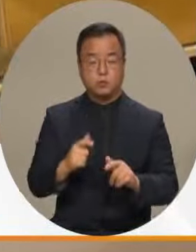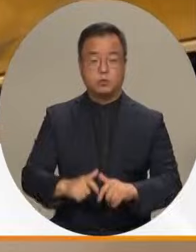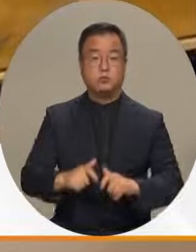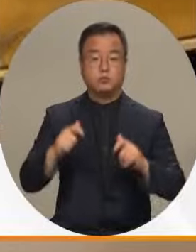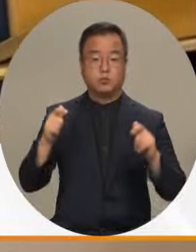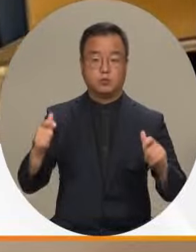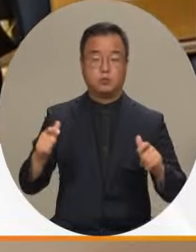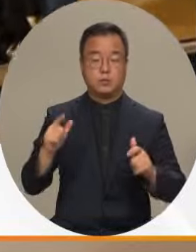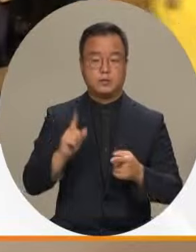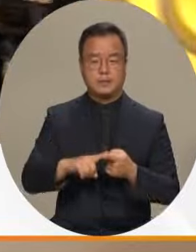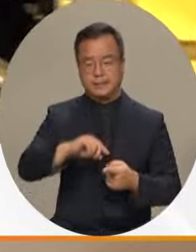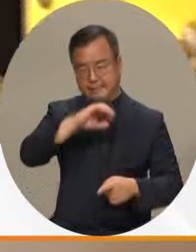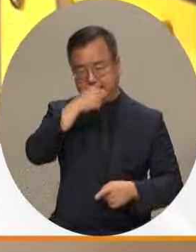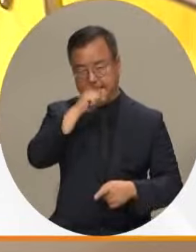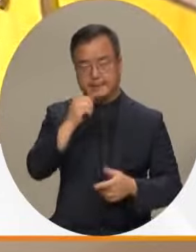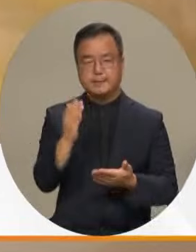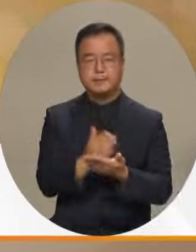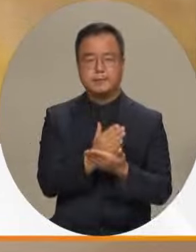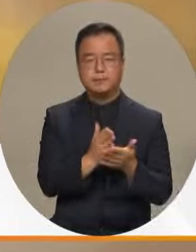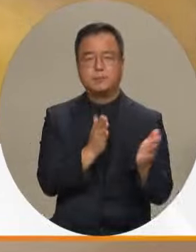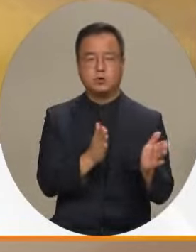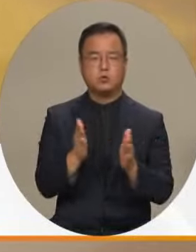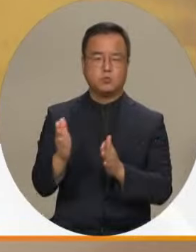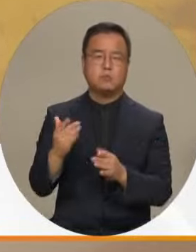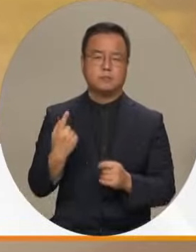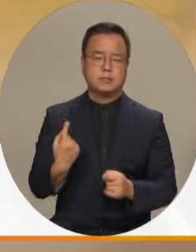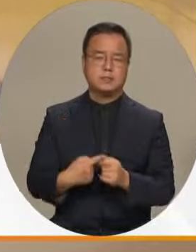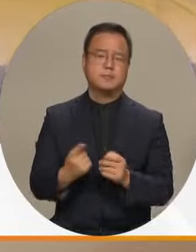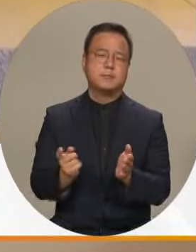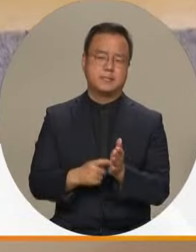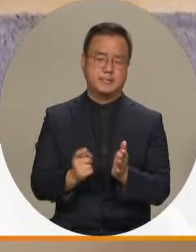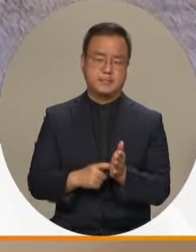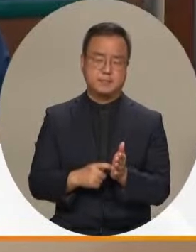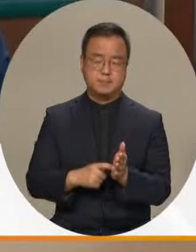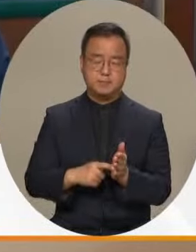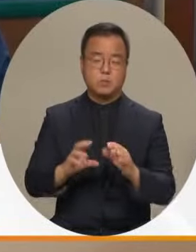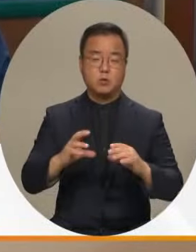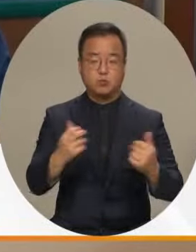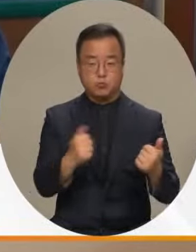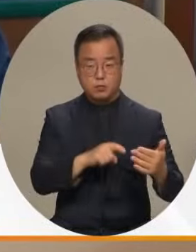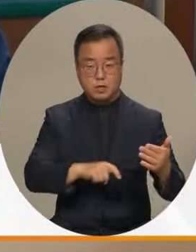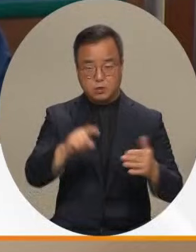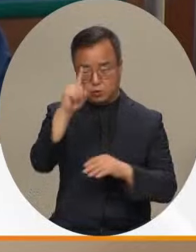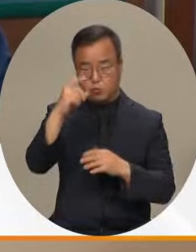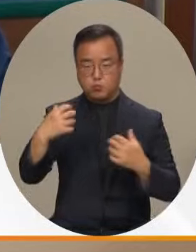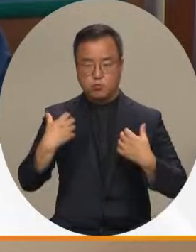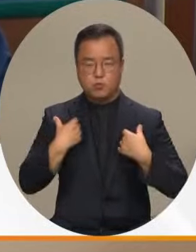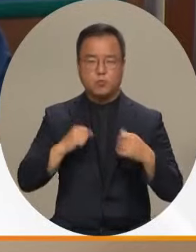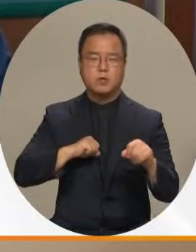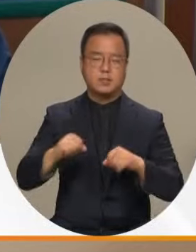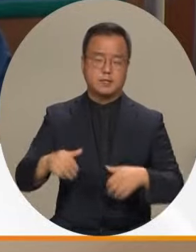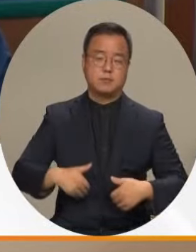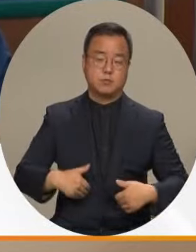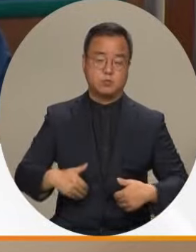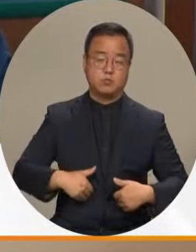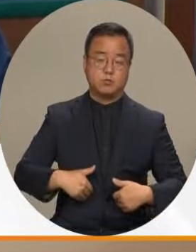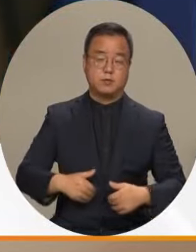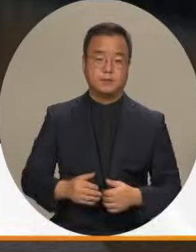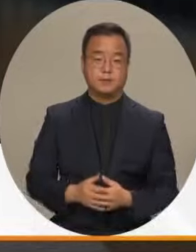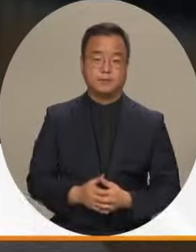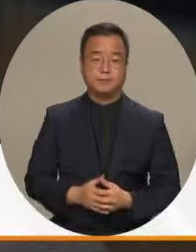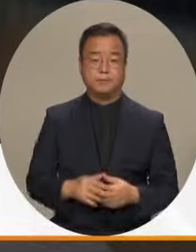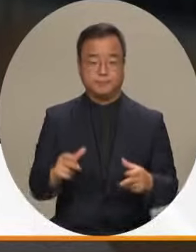있어서 충분한 예산이 배정될 수 있도록 하는 게 지금 당장 국회나 정부에서는 굉장히 중요한 내용인 것 같습니다. 네, 이